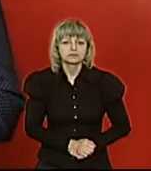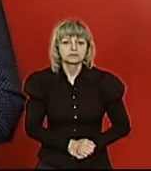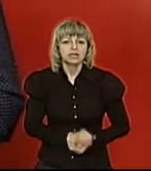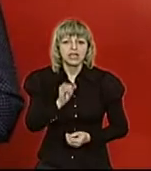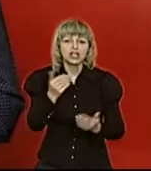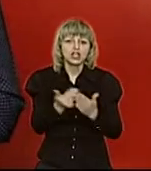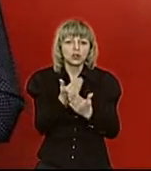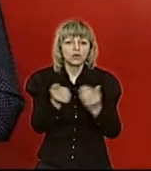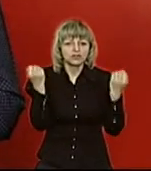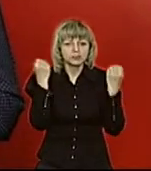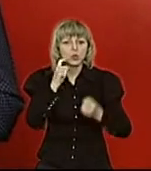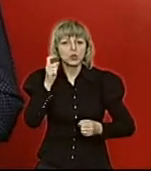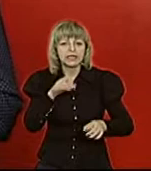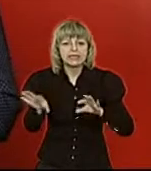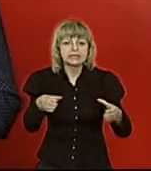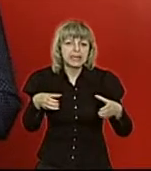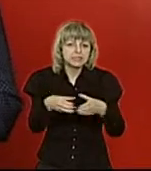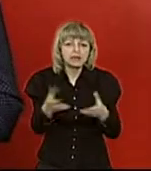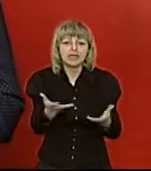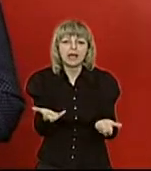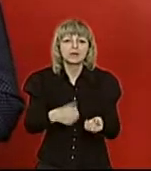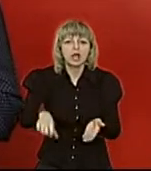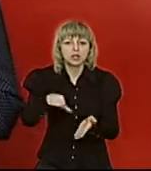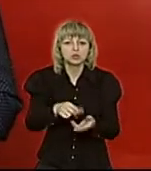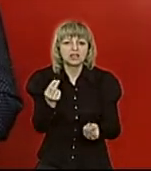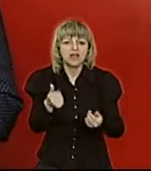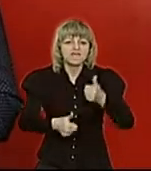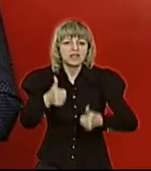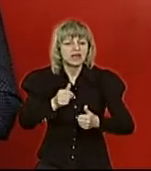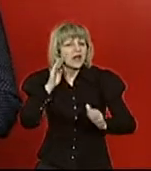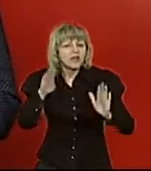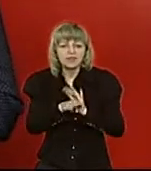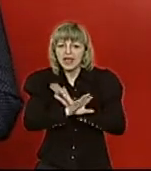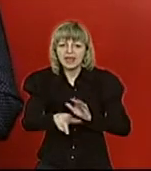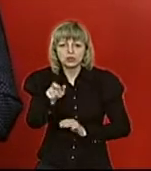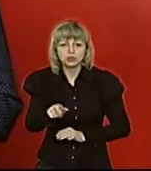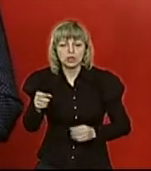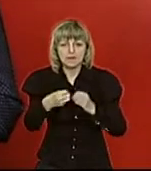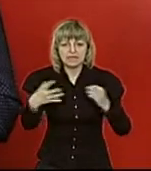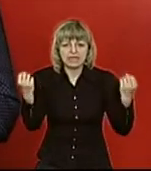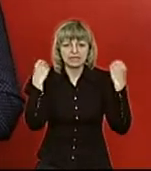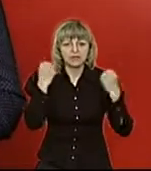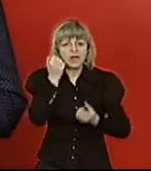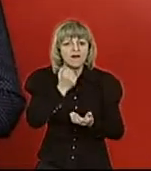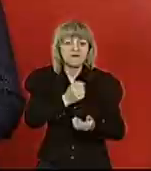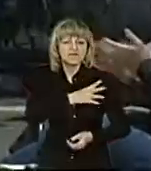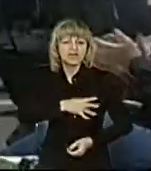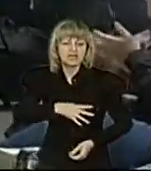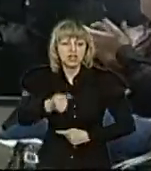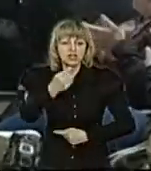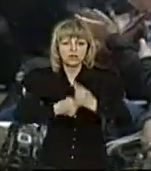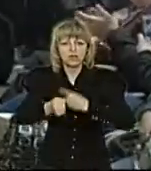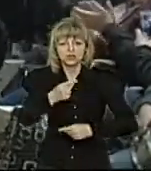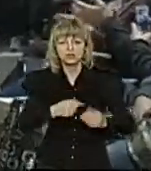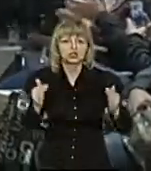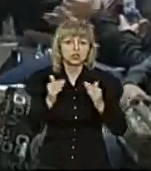І до новин спорту. Українська збірна, яка брала участь в іграх нескорених, а це 15 спортсменів-ветеранів, повернулися